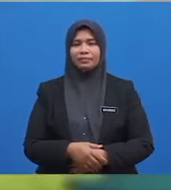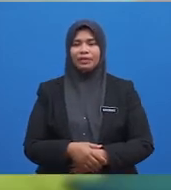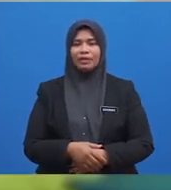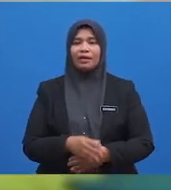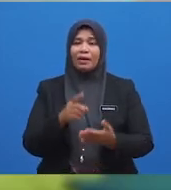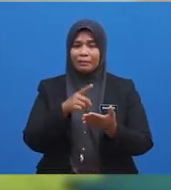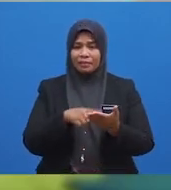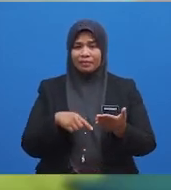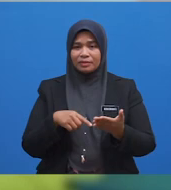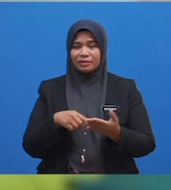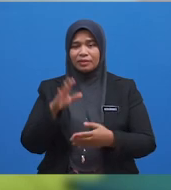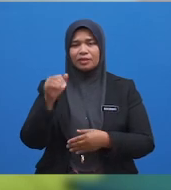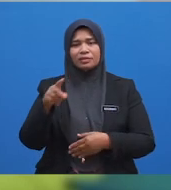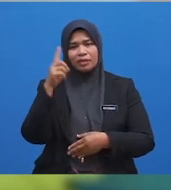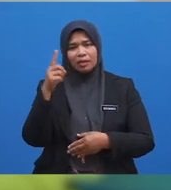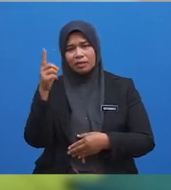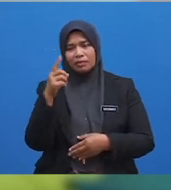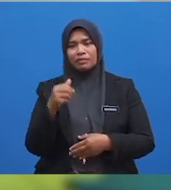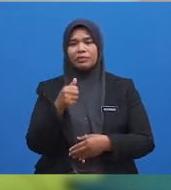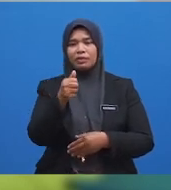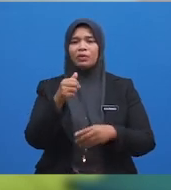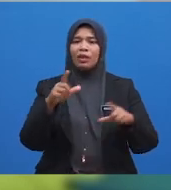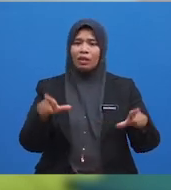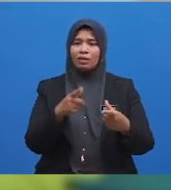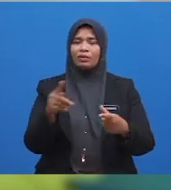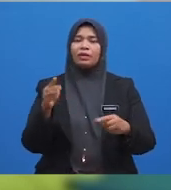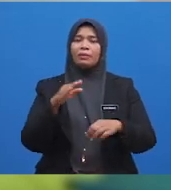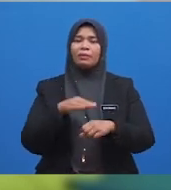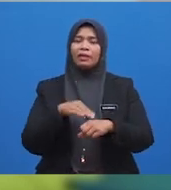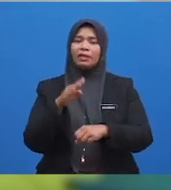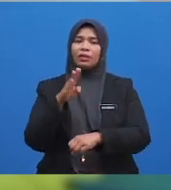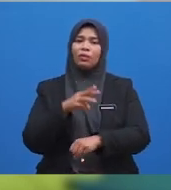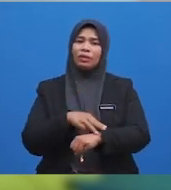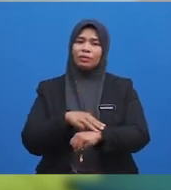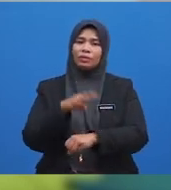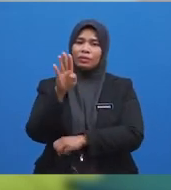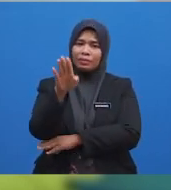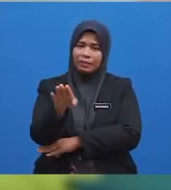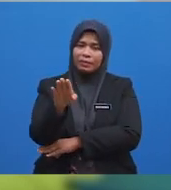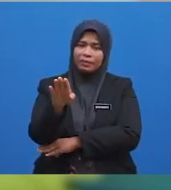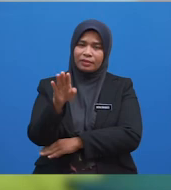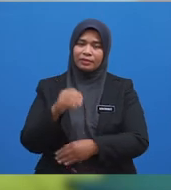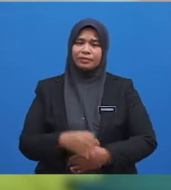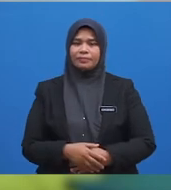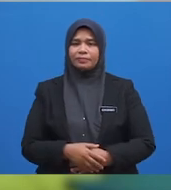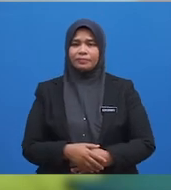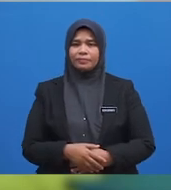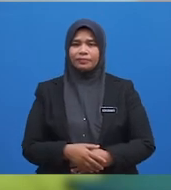apa yang selalu kamu lakukan pada sebelah petang ya